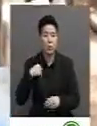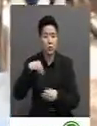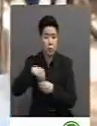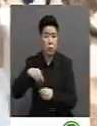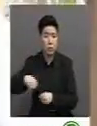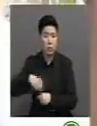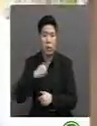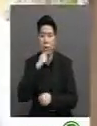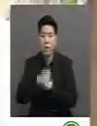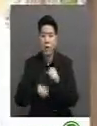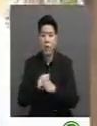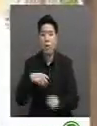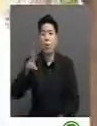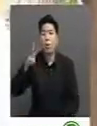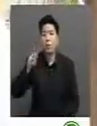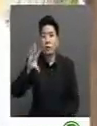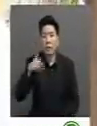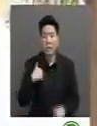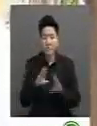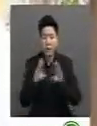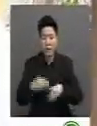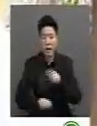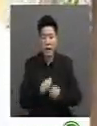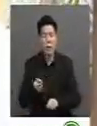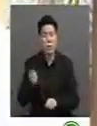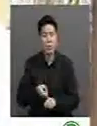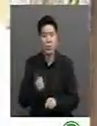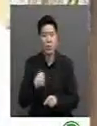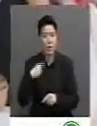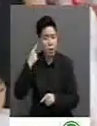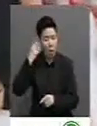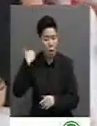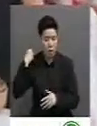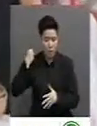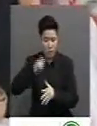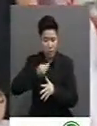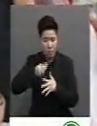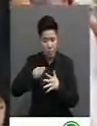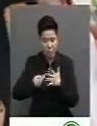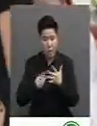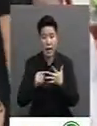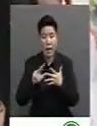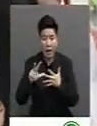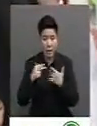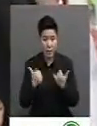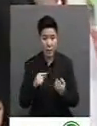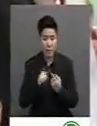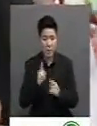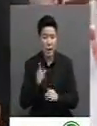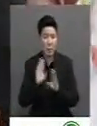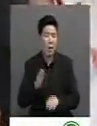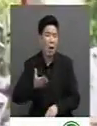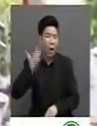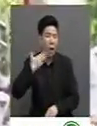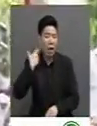านนุกูลวัย65ปีที่เปิดขายขนมหวักสืบทอดกันเป็นรุ่นที่3แล้วเรียกว่าเป็นเจ้าเก่า